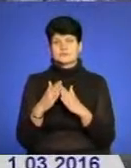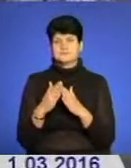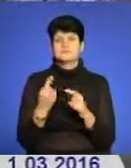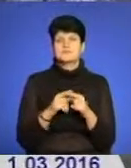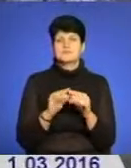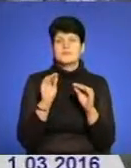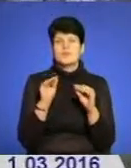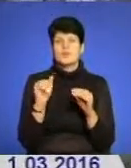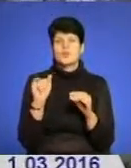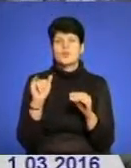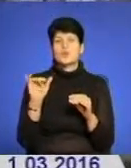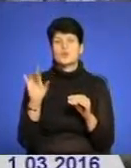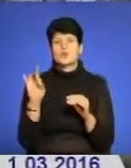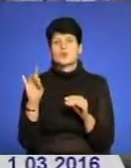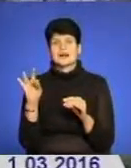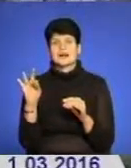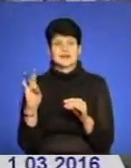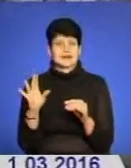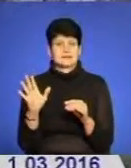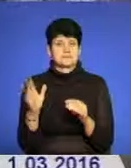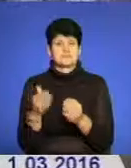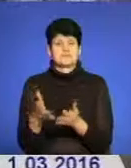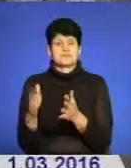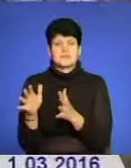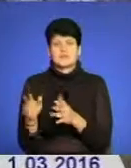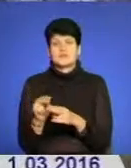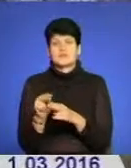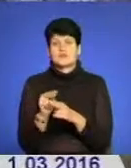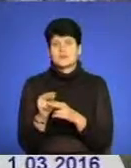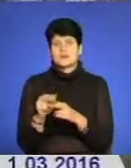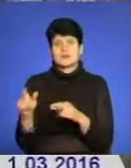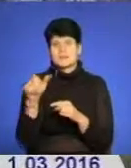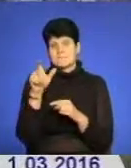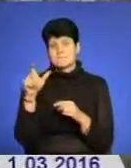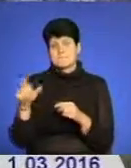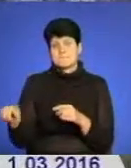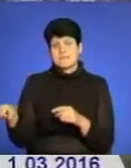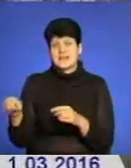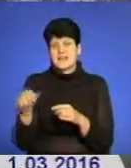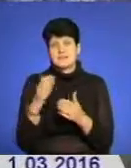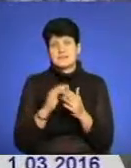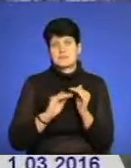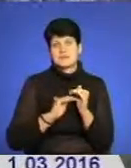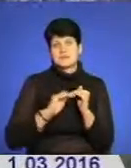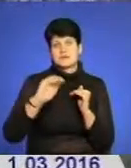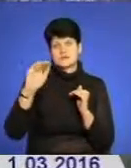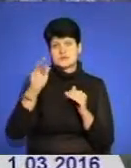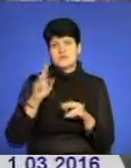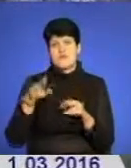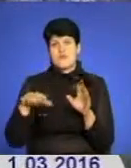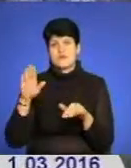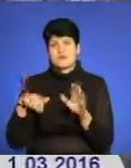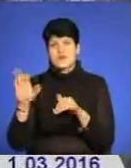поставити урну, якщо він забувся випадково, підремонтувати десь перила, вони мають пандуси, пофарбувати.